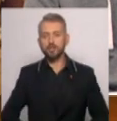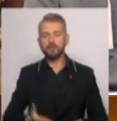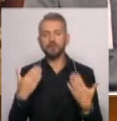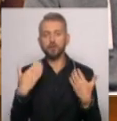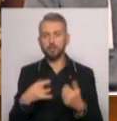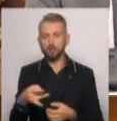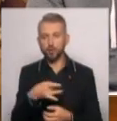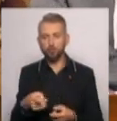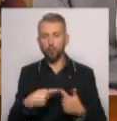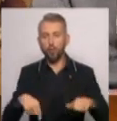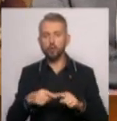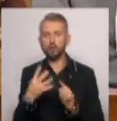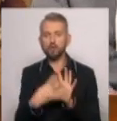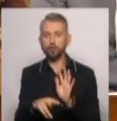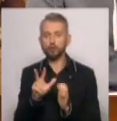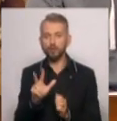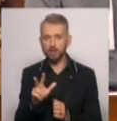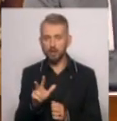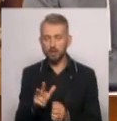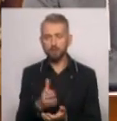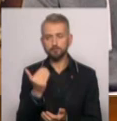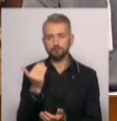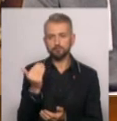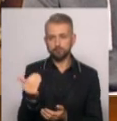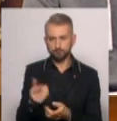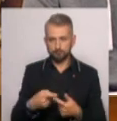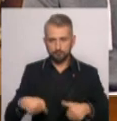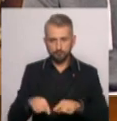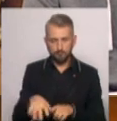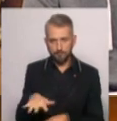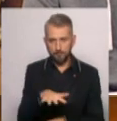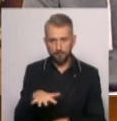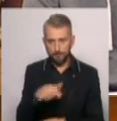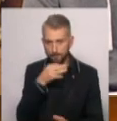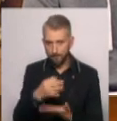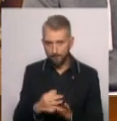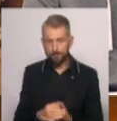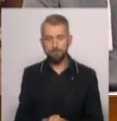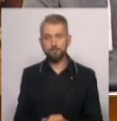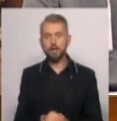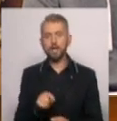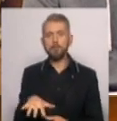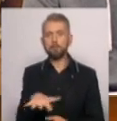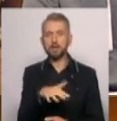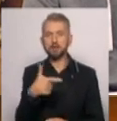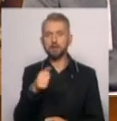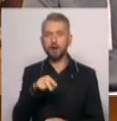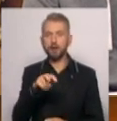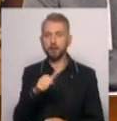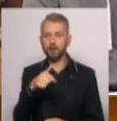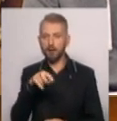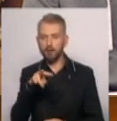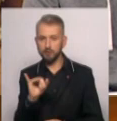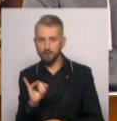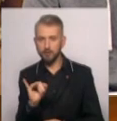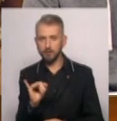району. Округ номер 93 – це профільна частина столиці, якою опікується пан Сергій Харчук. Це масив Галагани, трішки і невеличкі